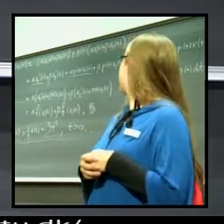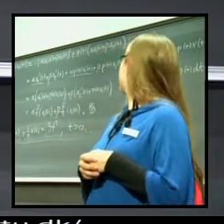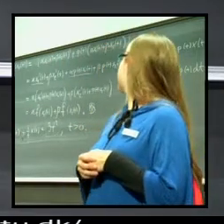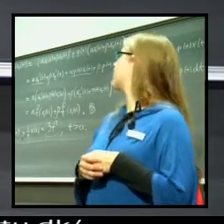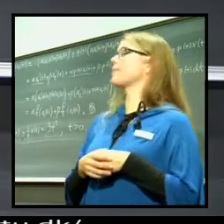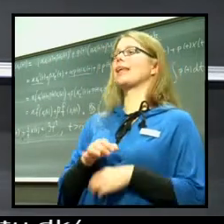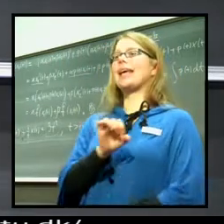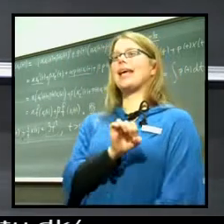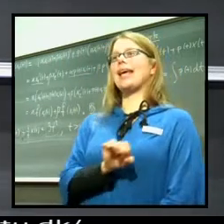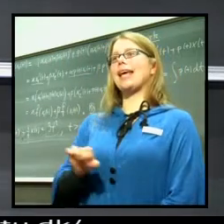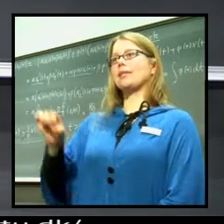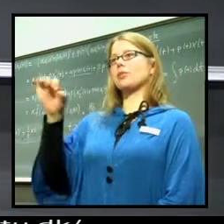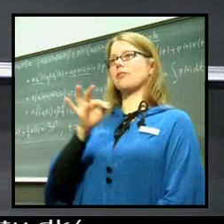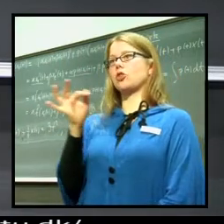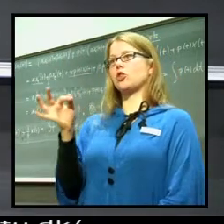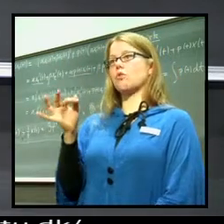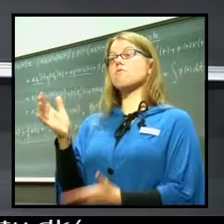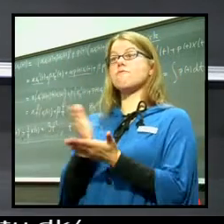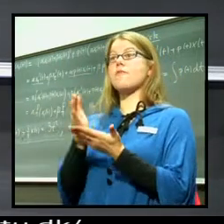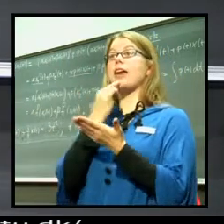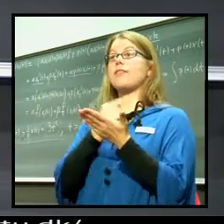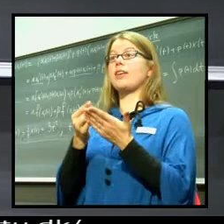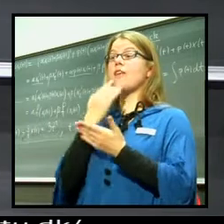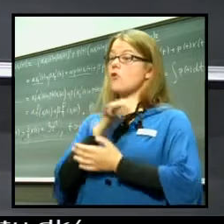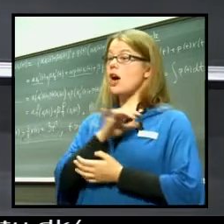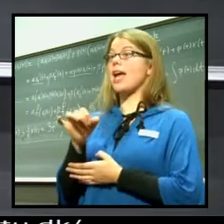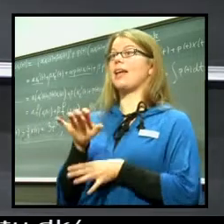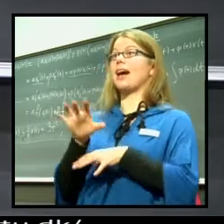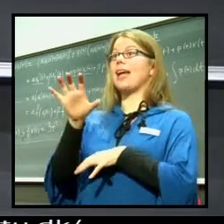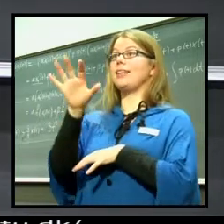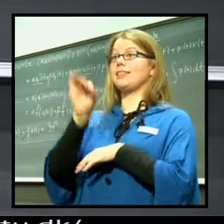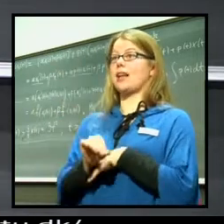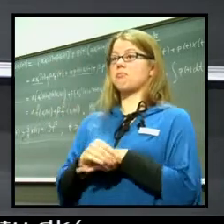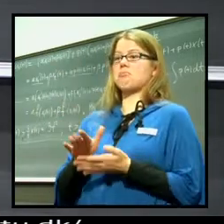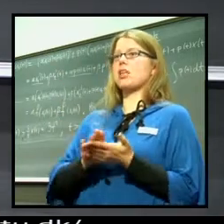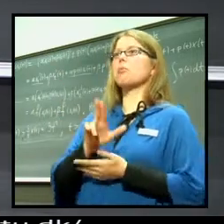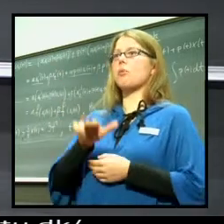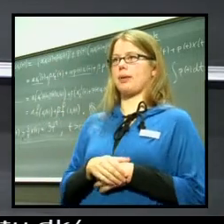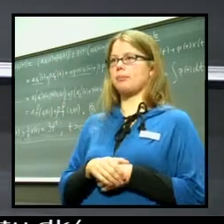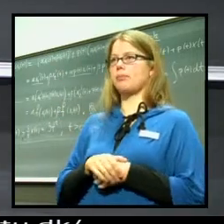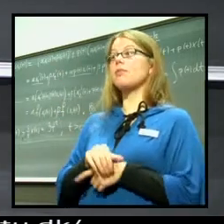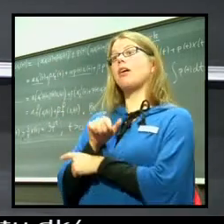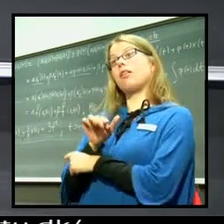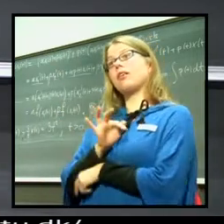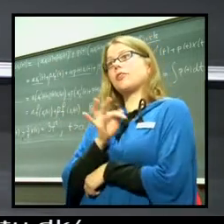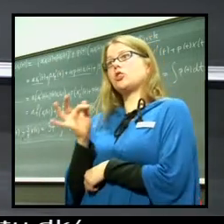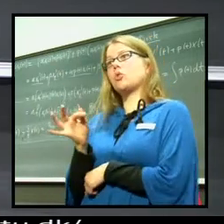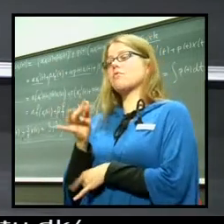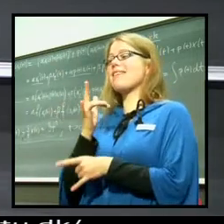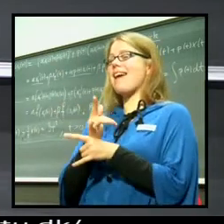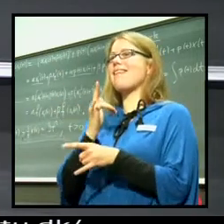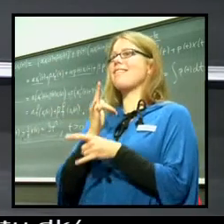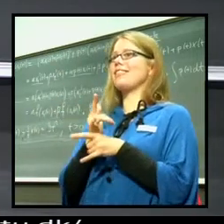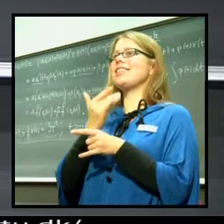Eksponentialfunktionen er defineret for alle reelle tal, så der er ikke nogen problemer her. Den funktion, jeg laver der, er altid